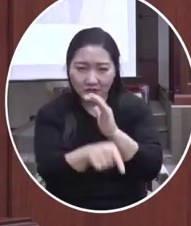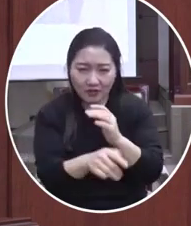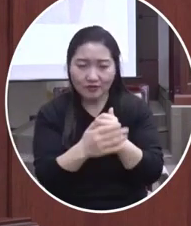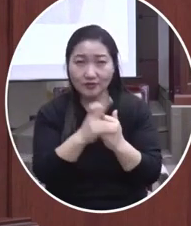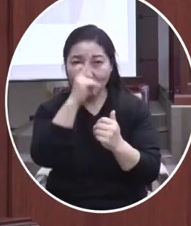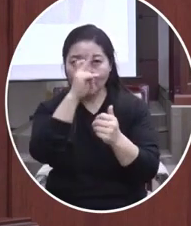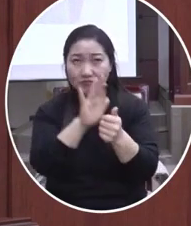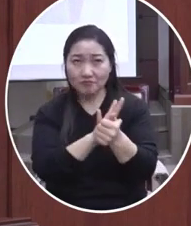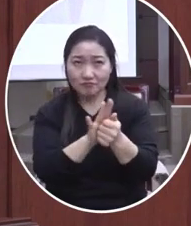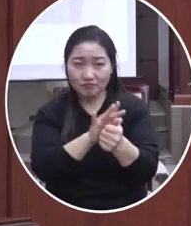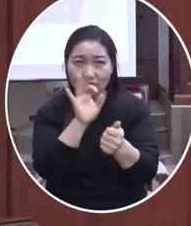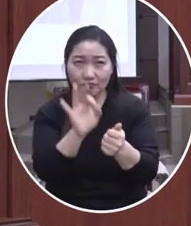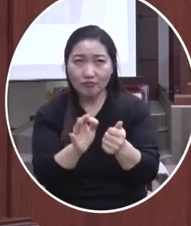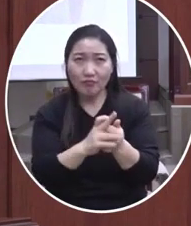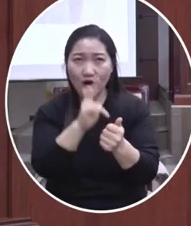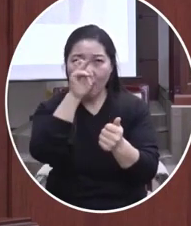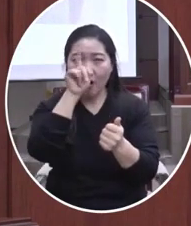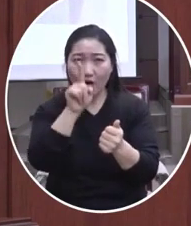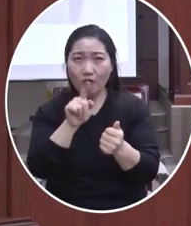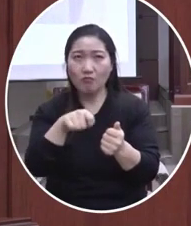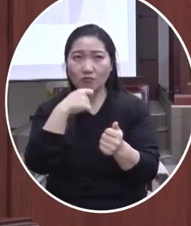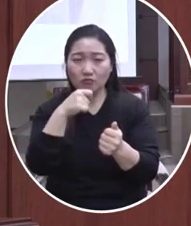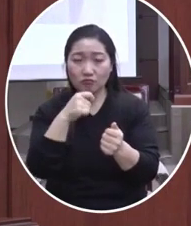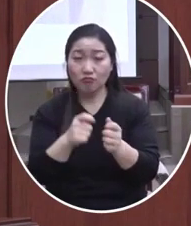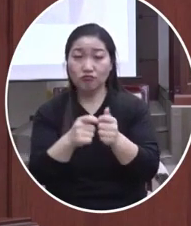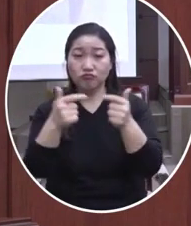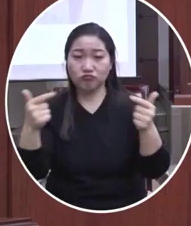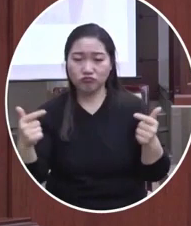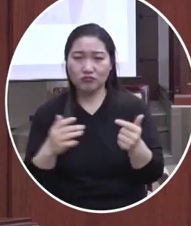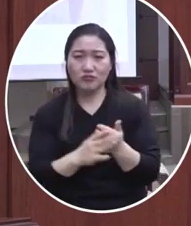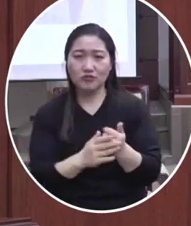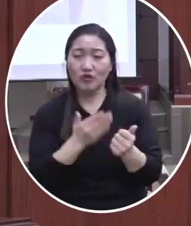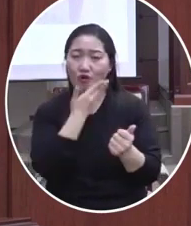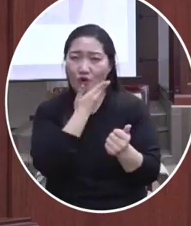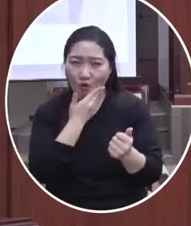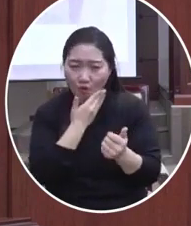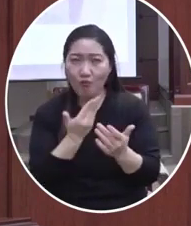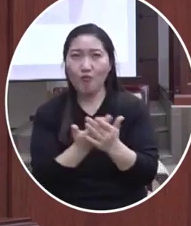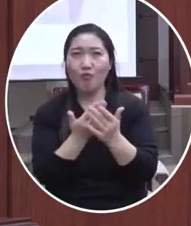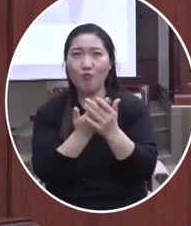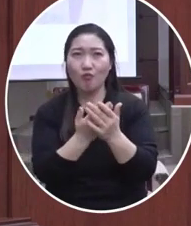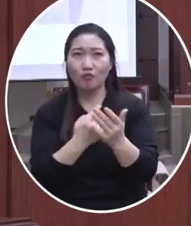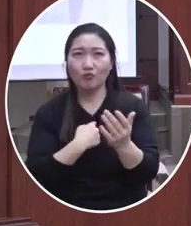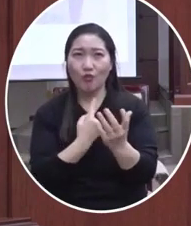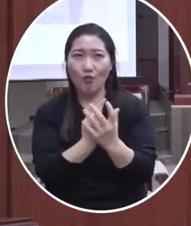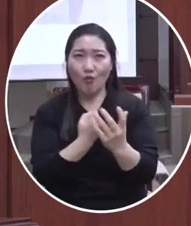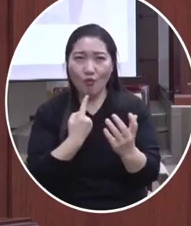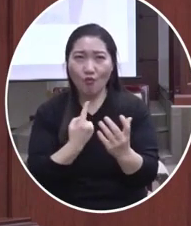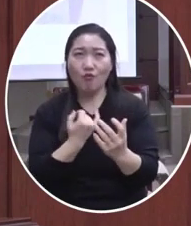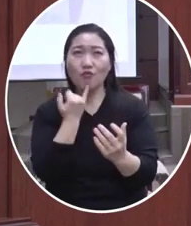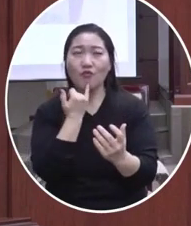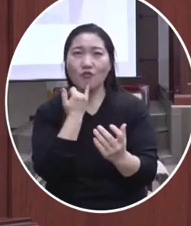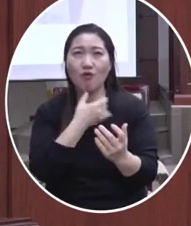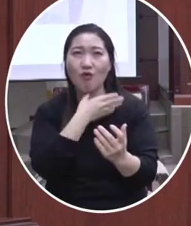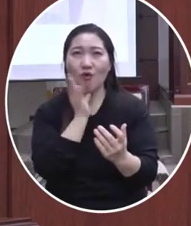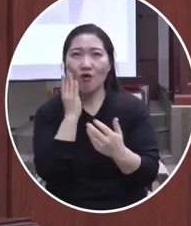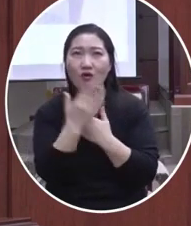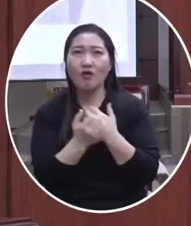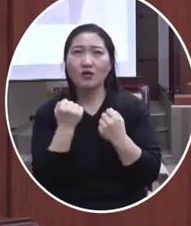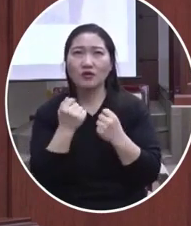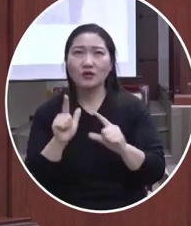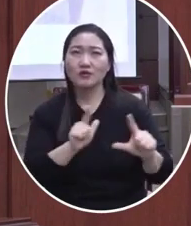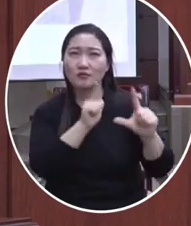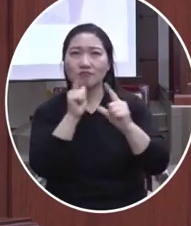방문해 점심을 함께 해결하는 어르신들이 늘어나면서 영양상태 개선, 고립감 완화 등